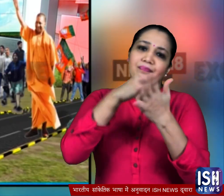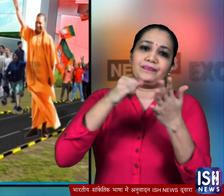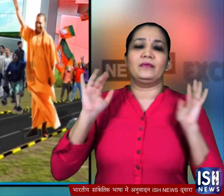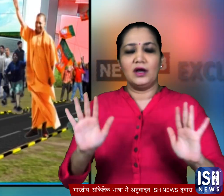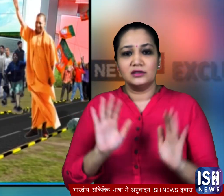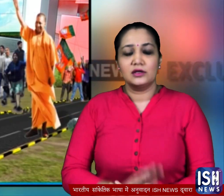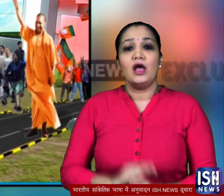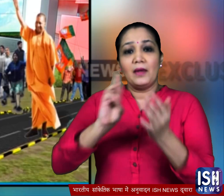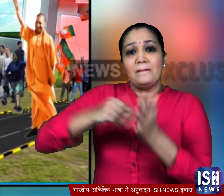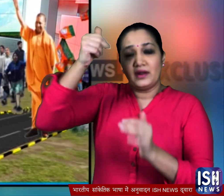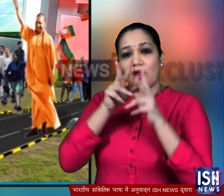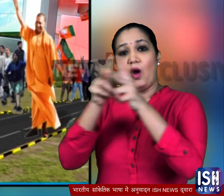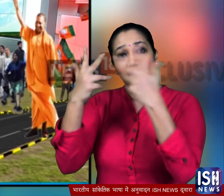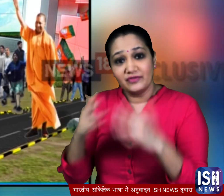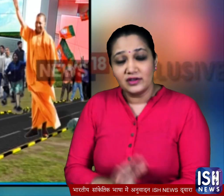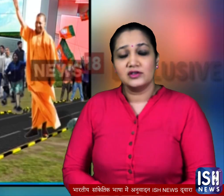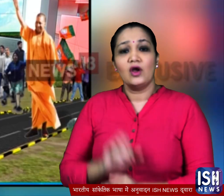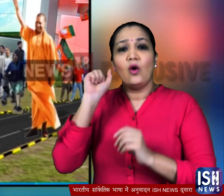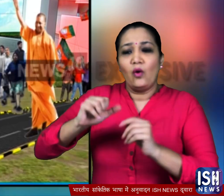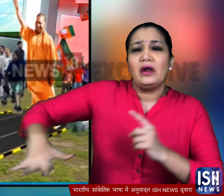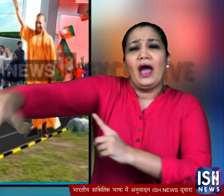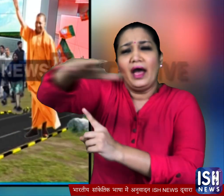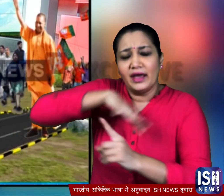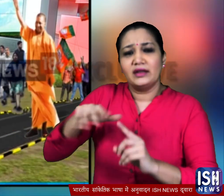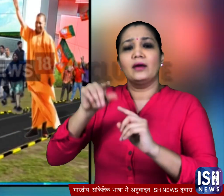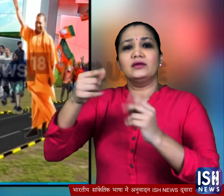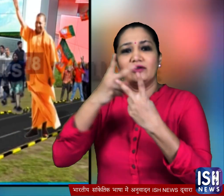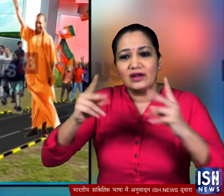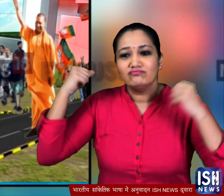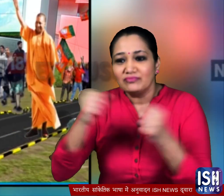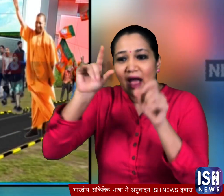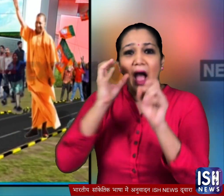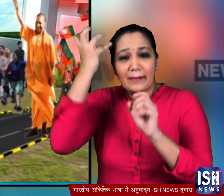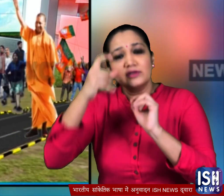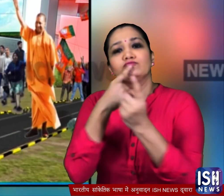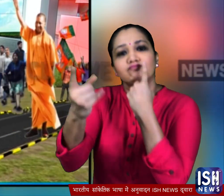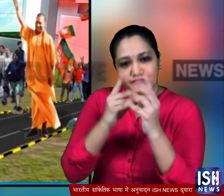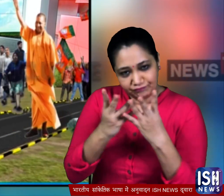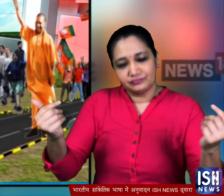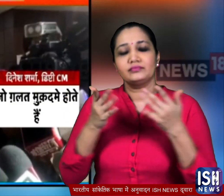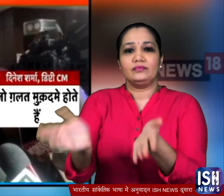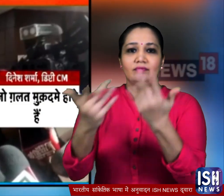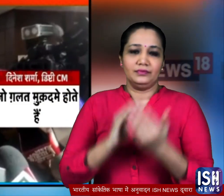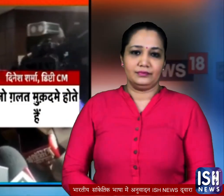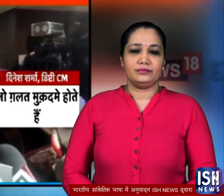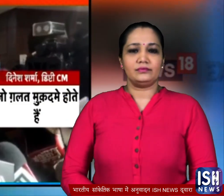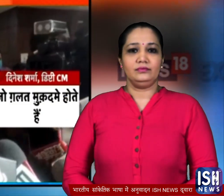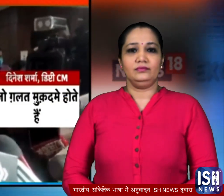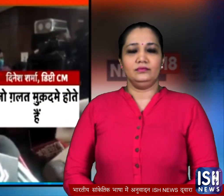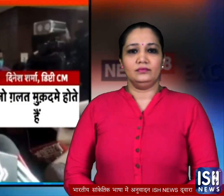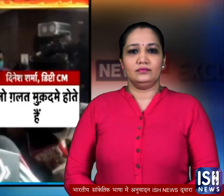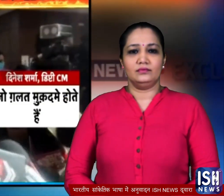अलावा सभी मंत्रियों को निर्देश दिया गया है कि वो अपने इलाकों में जाकर पार्टी के कार्यकर्ताओं से बातचीत करें।